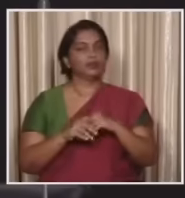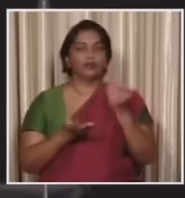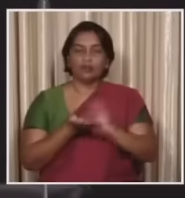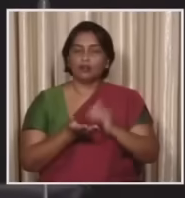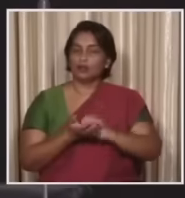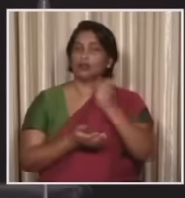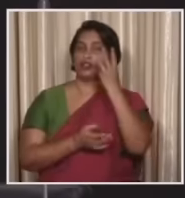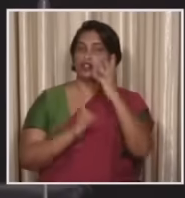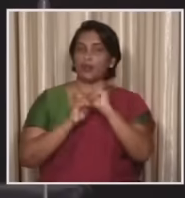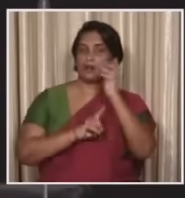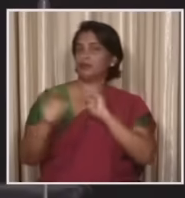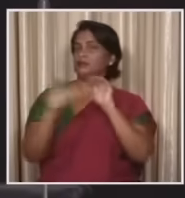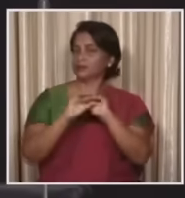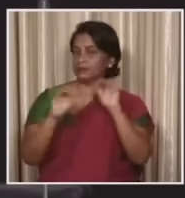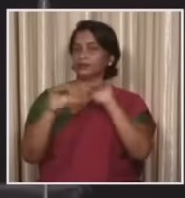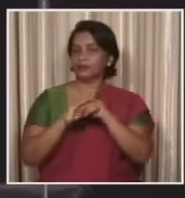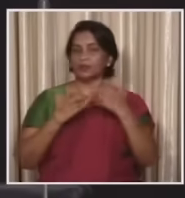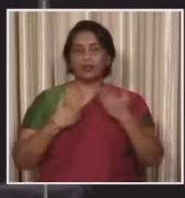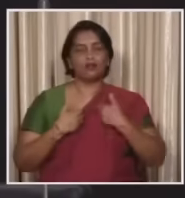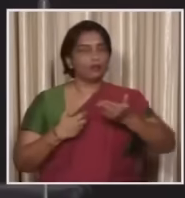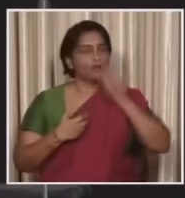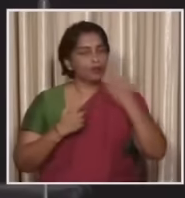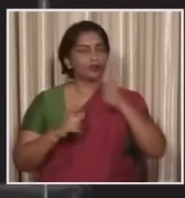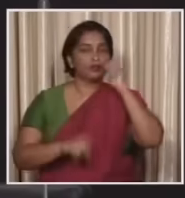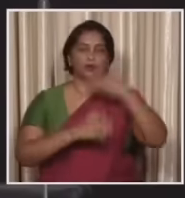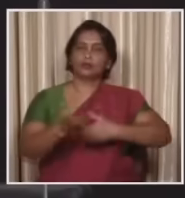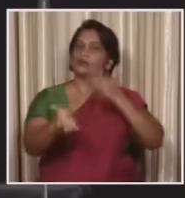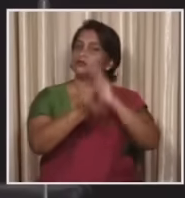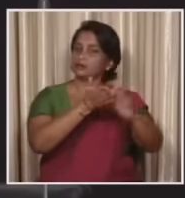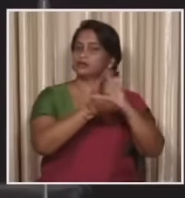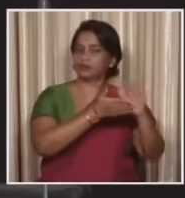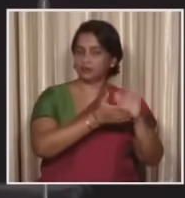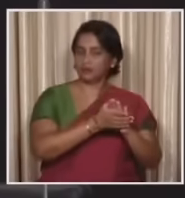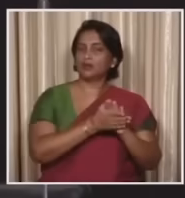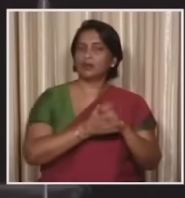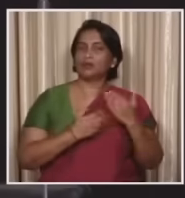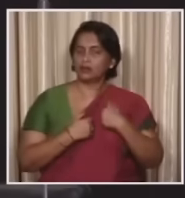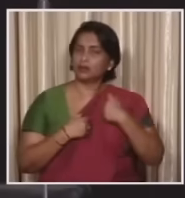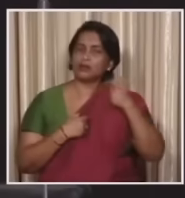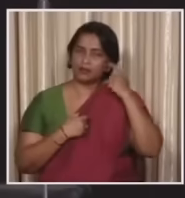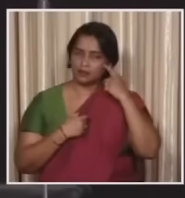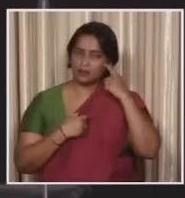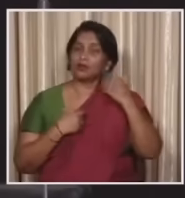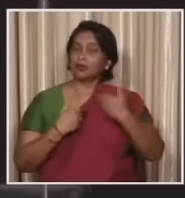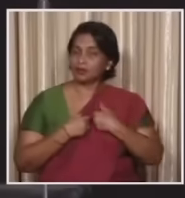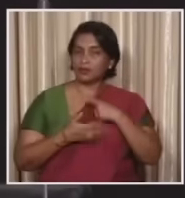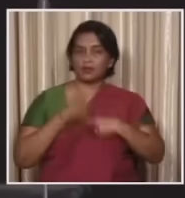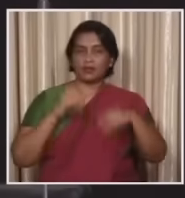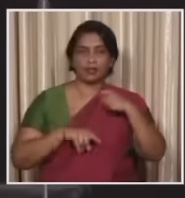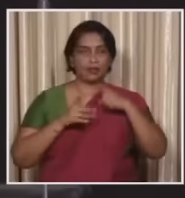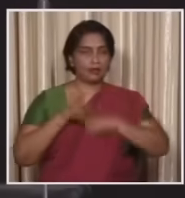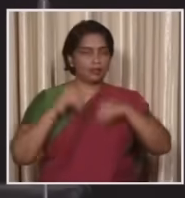මේ පාර්ලිමේන්තුවටපත් වෙලා අපිට පුළුවන් විදියට අපි ජනතාවට සේවය කළා. මම හිතනවා මගේ මැතිවරණ